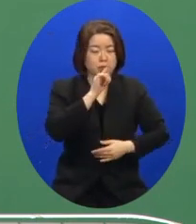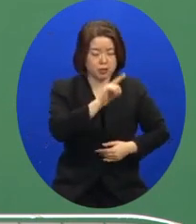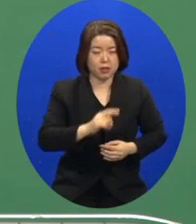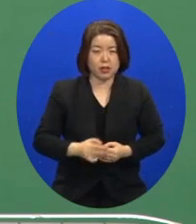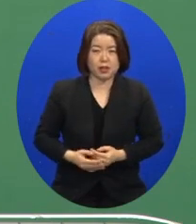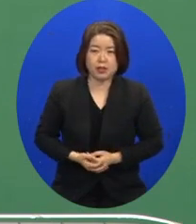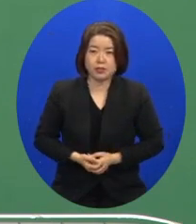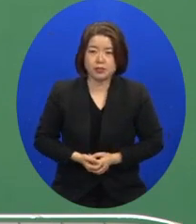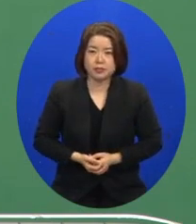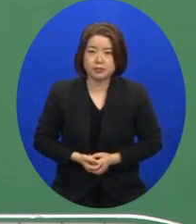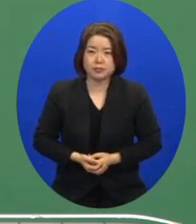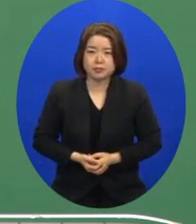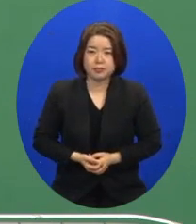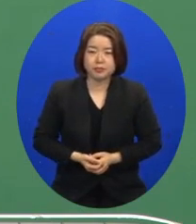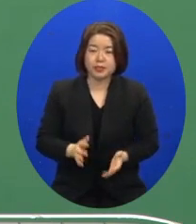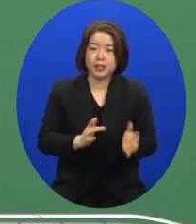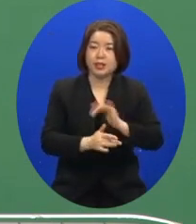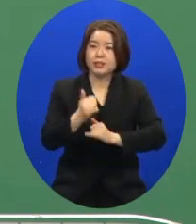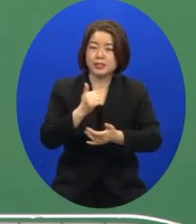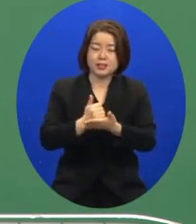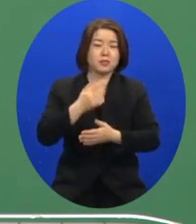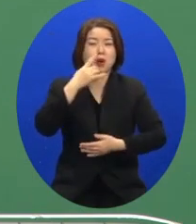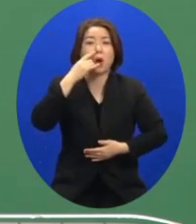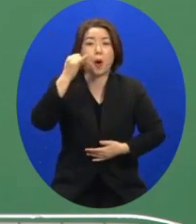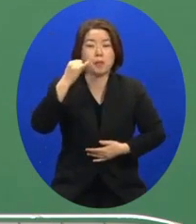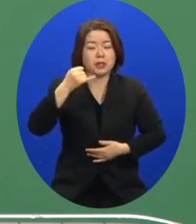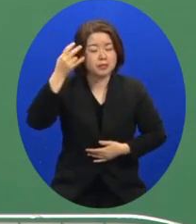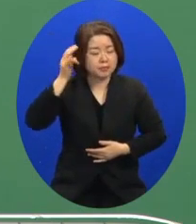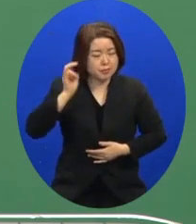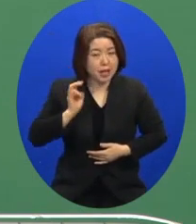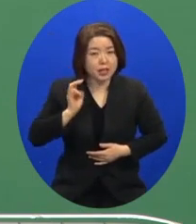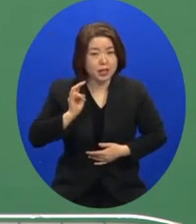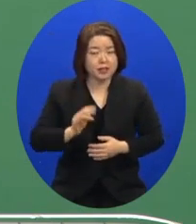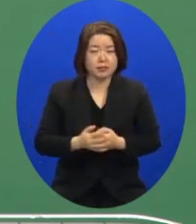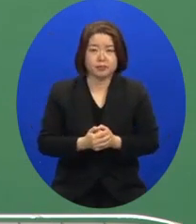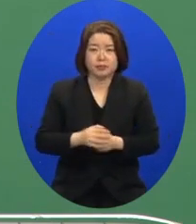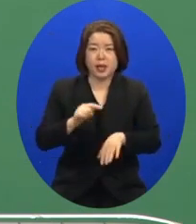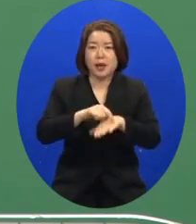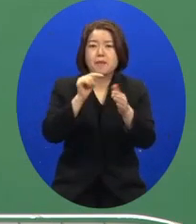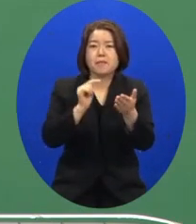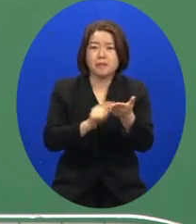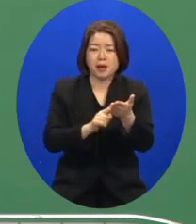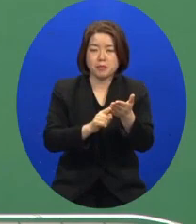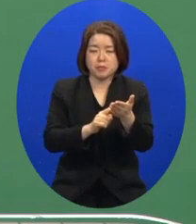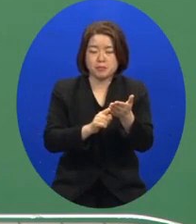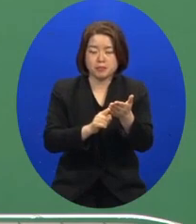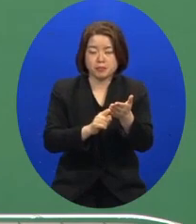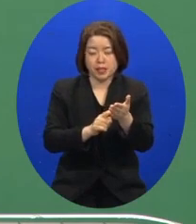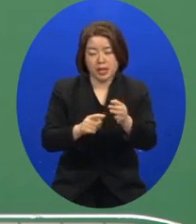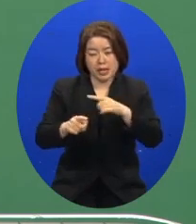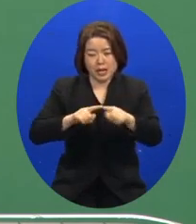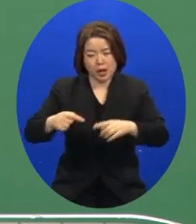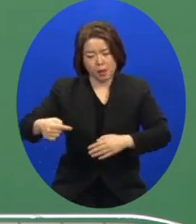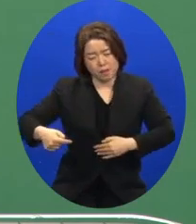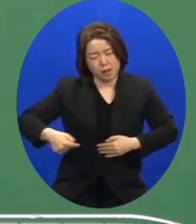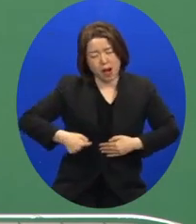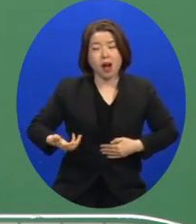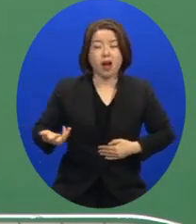하더라. 예수님의 어머니 마리아가 마음이 칼로 찌르듯 할